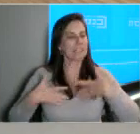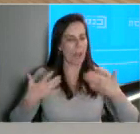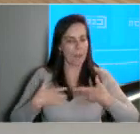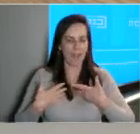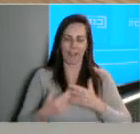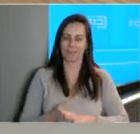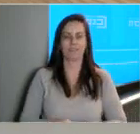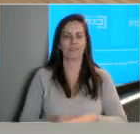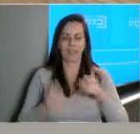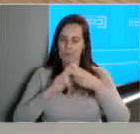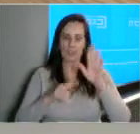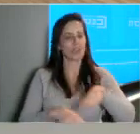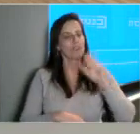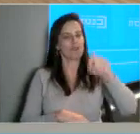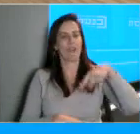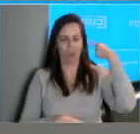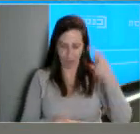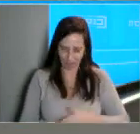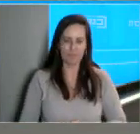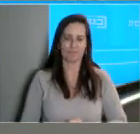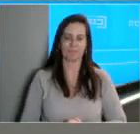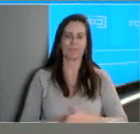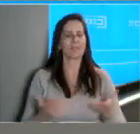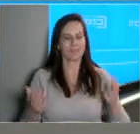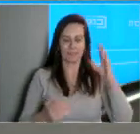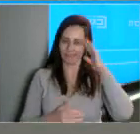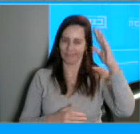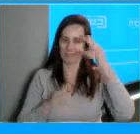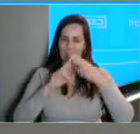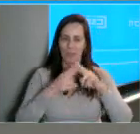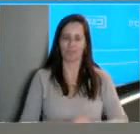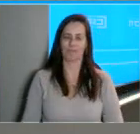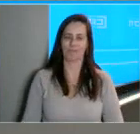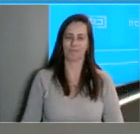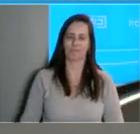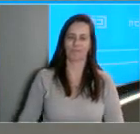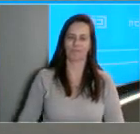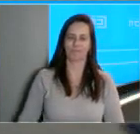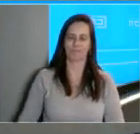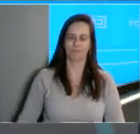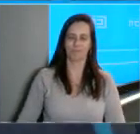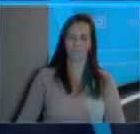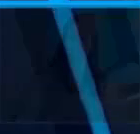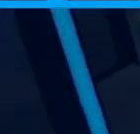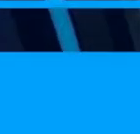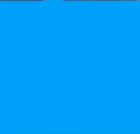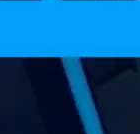שמח ומבדח. אנחנו נהיה פה גם בשבוע הבא. בינתיים, להתראות. שמרו לעצמכם!